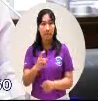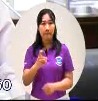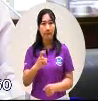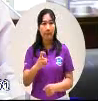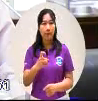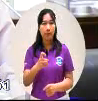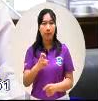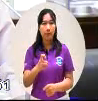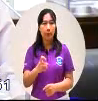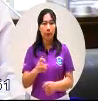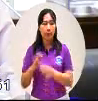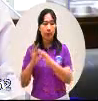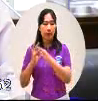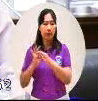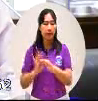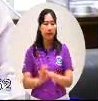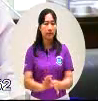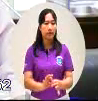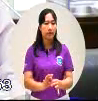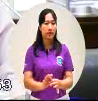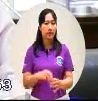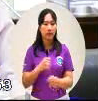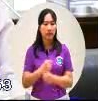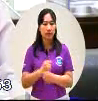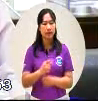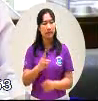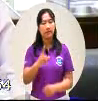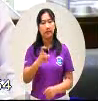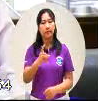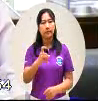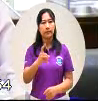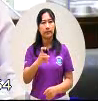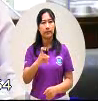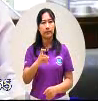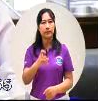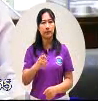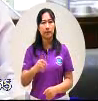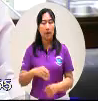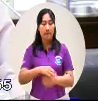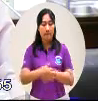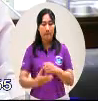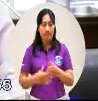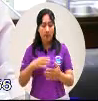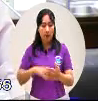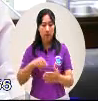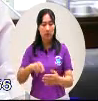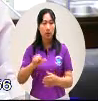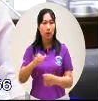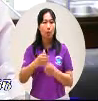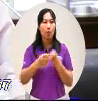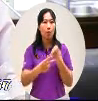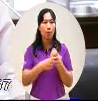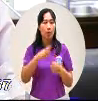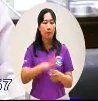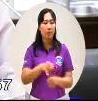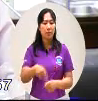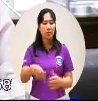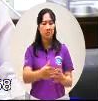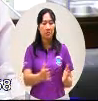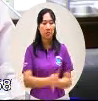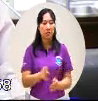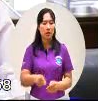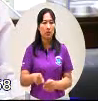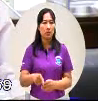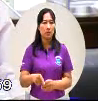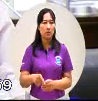续我看都没有办法做，包括这个五里埔这边这个地方是已经冲